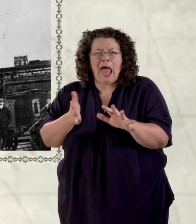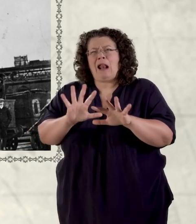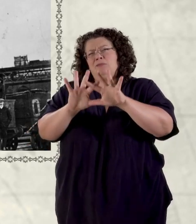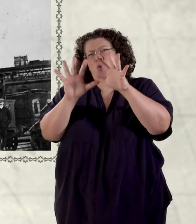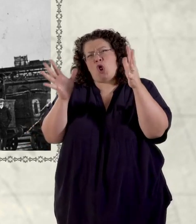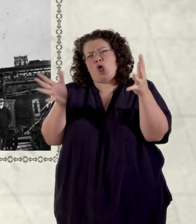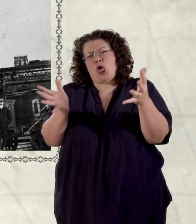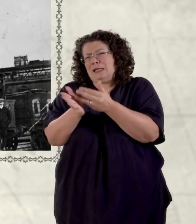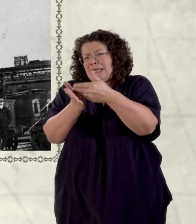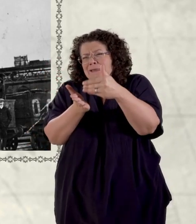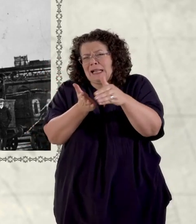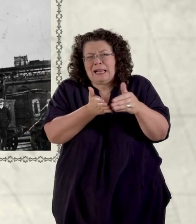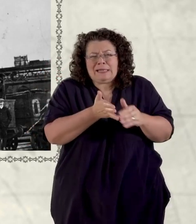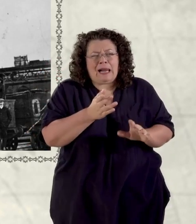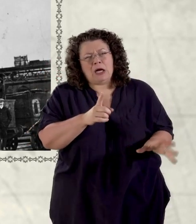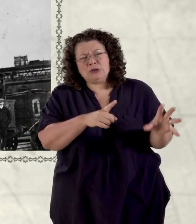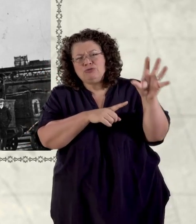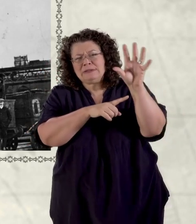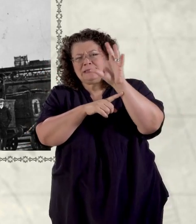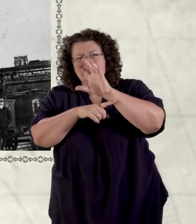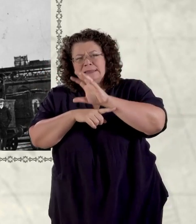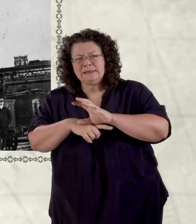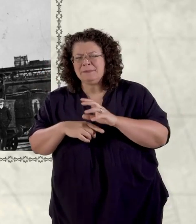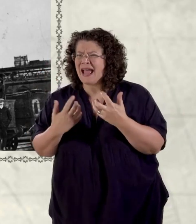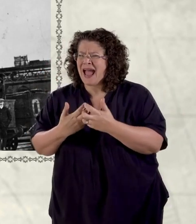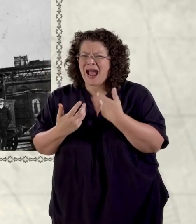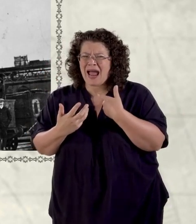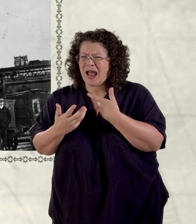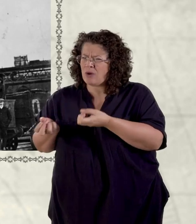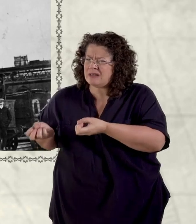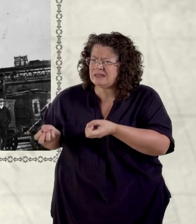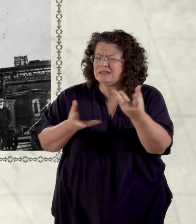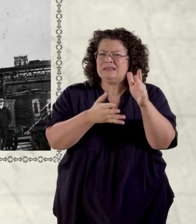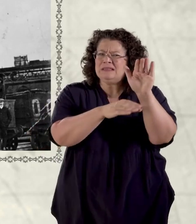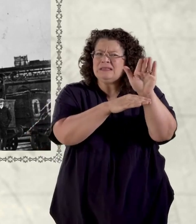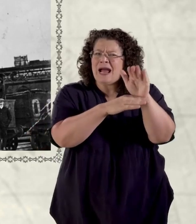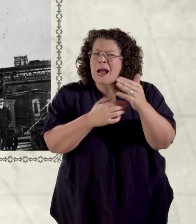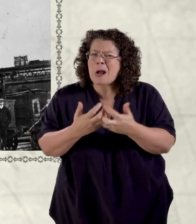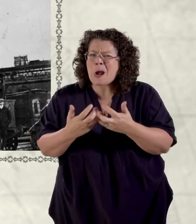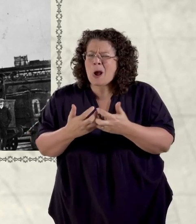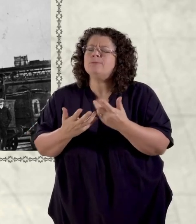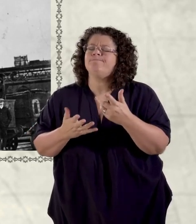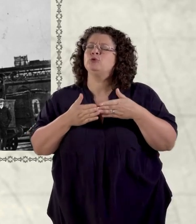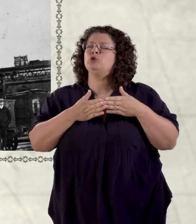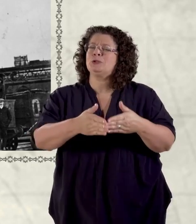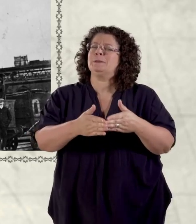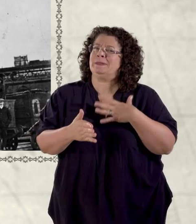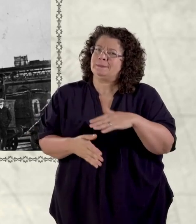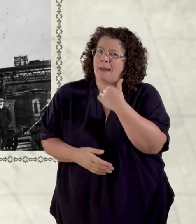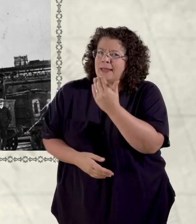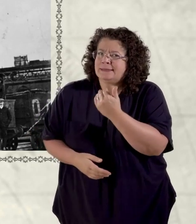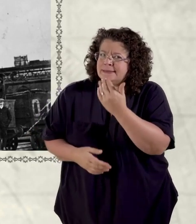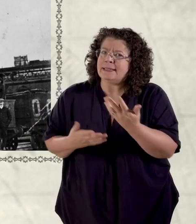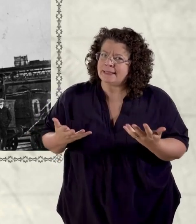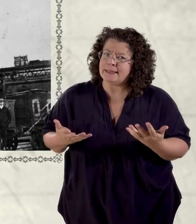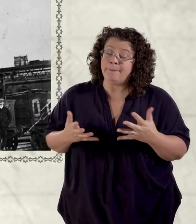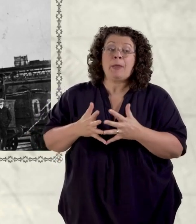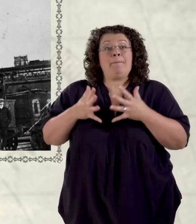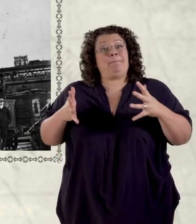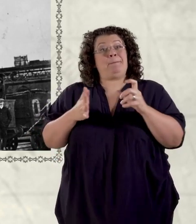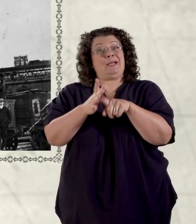gyd. Ond sut o'n i'n mynd i allforio'r glô? Llonge. A nifer ohonyn nhw. Y docie